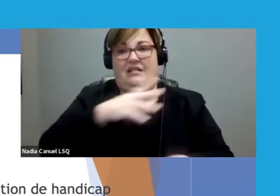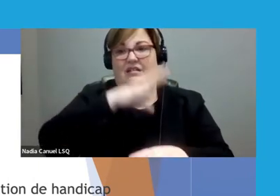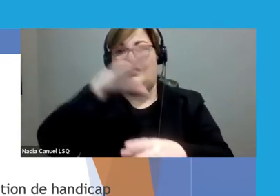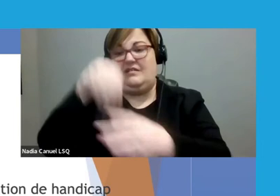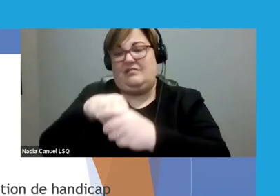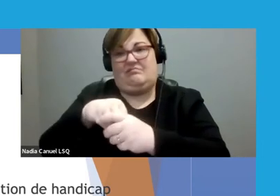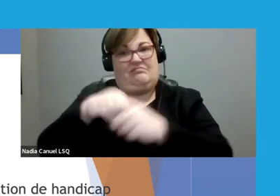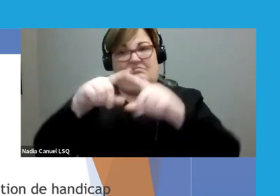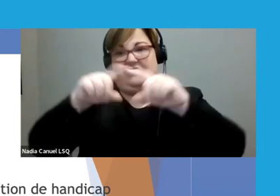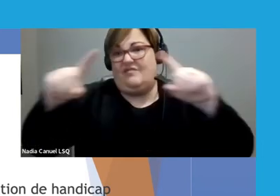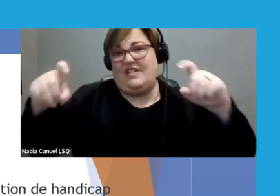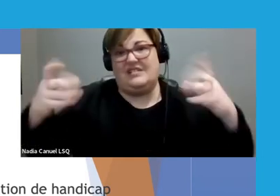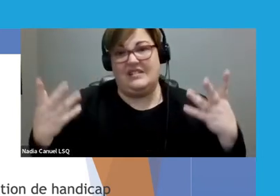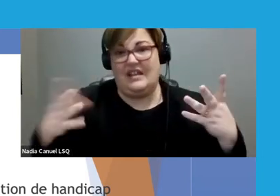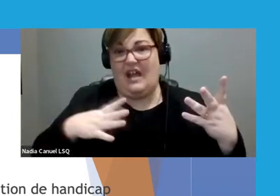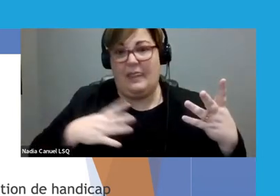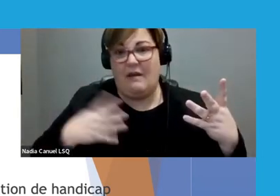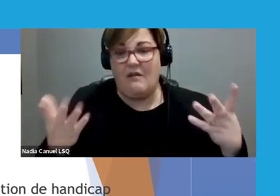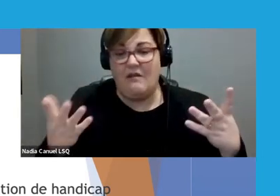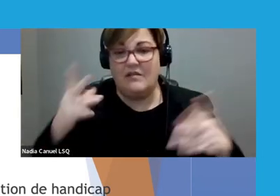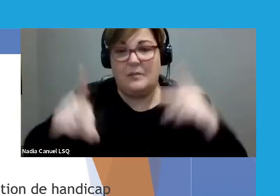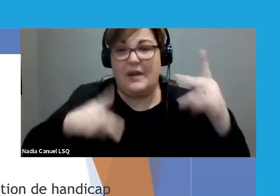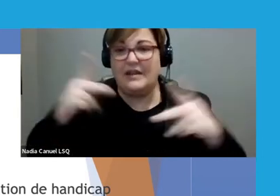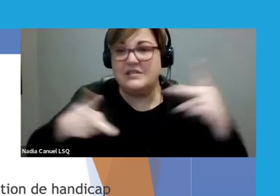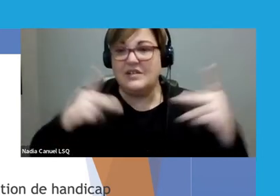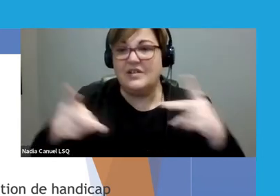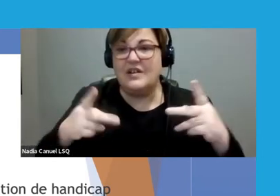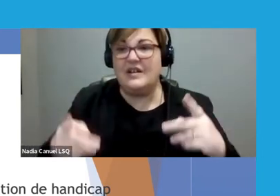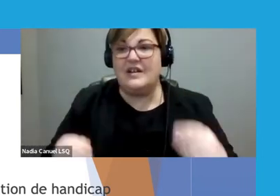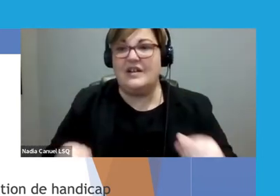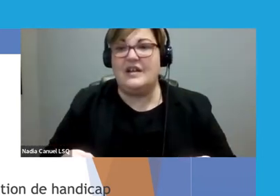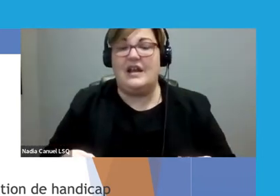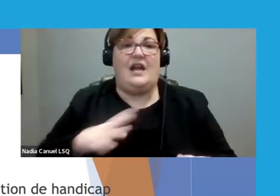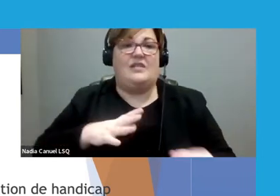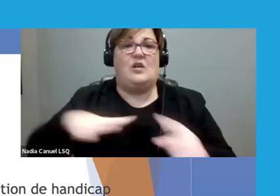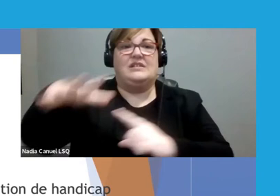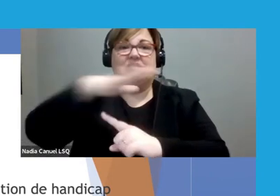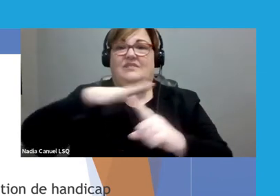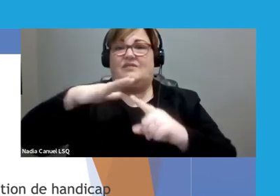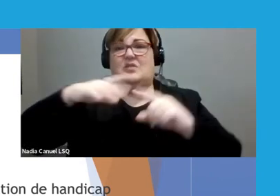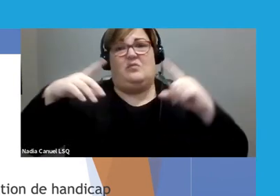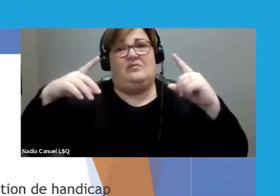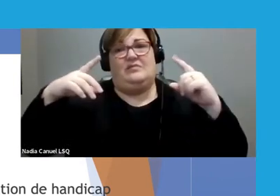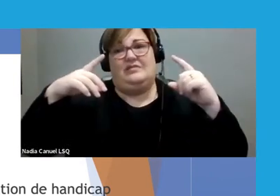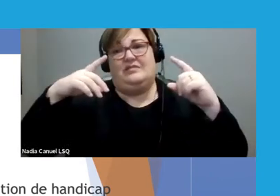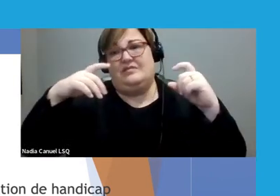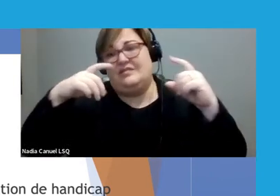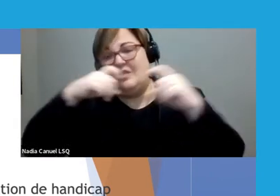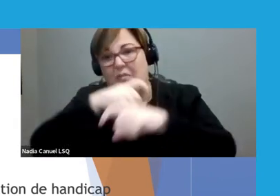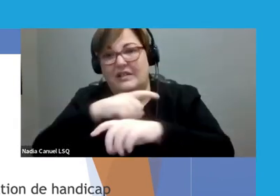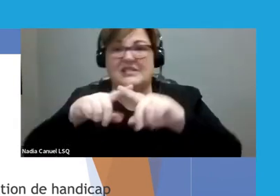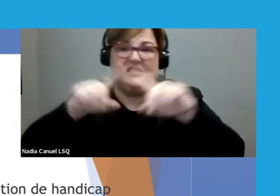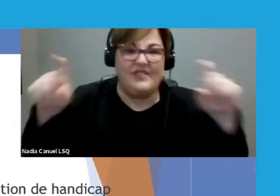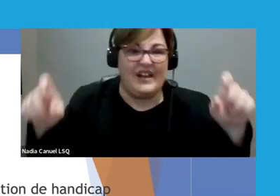diversité humaine, donc diversité de situation. Elles peuvent être des femmes